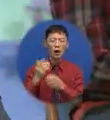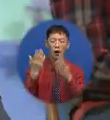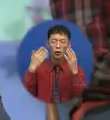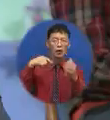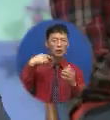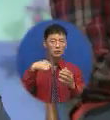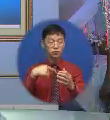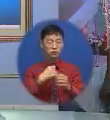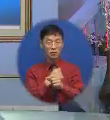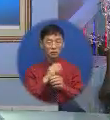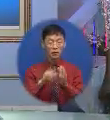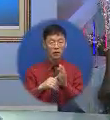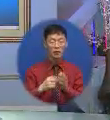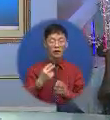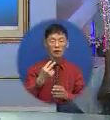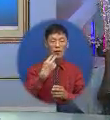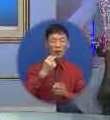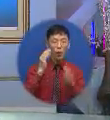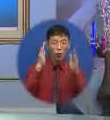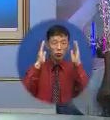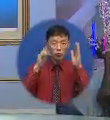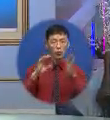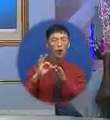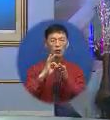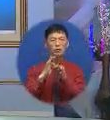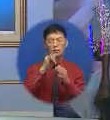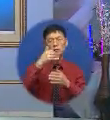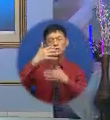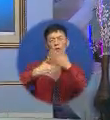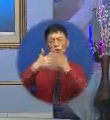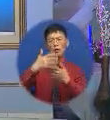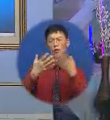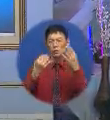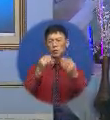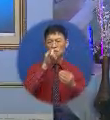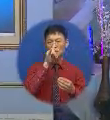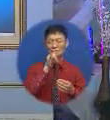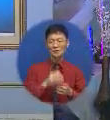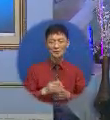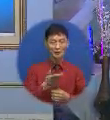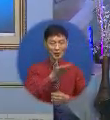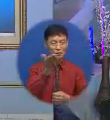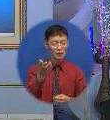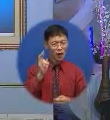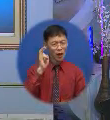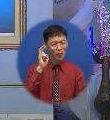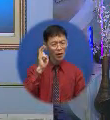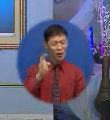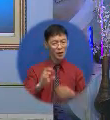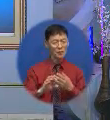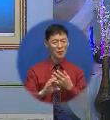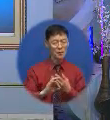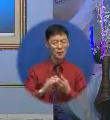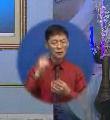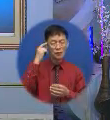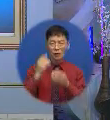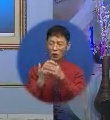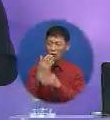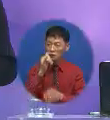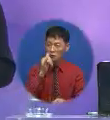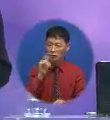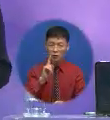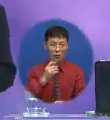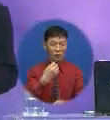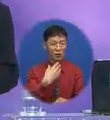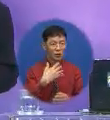학교에서 강의하고 그러는 생명공학 분야 랑 관련된 영화들도 많이 있습니다. 여러분들 혹시 생각나는